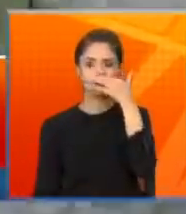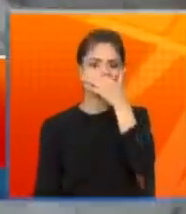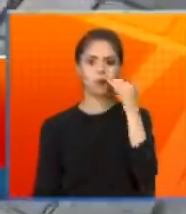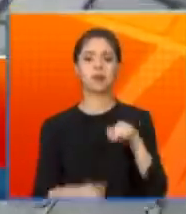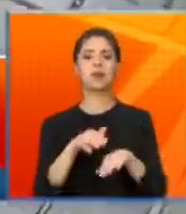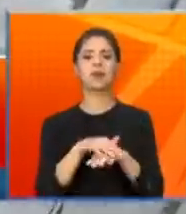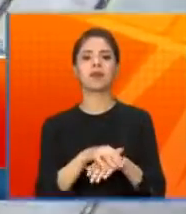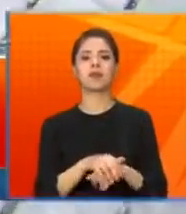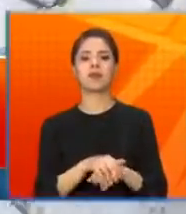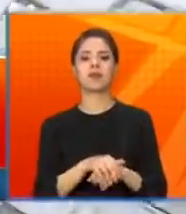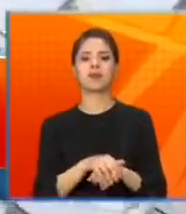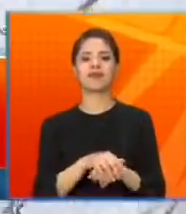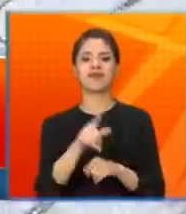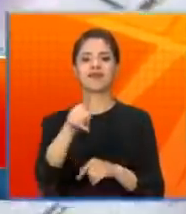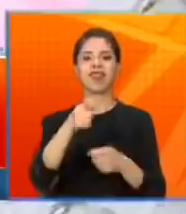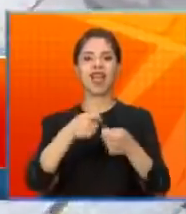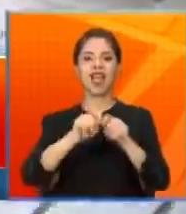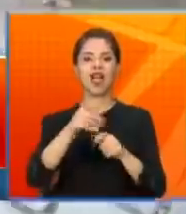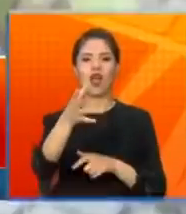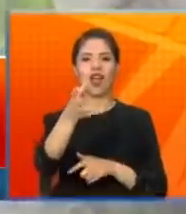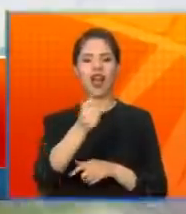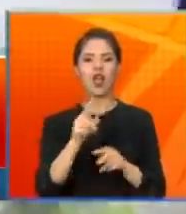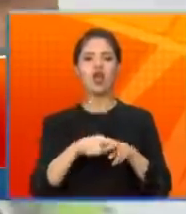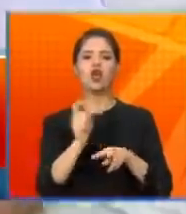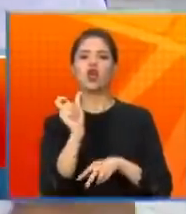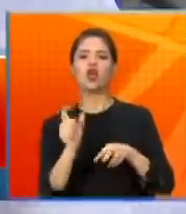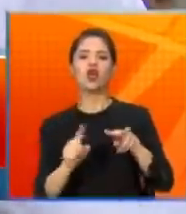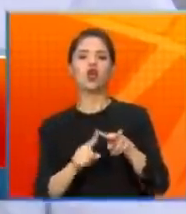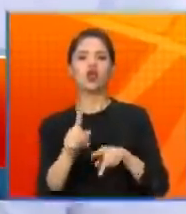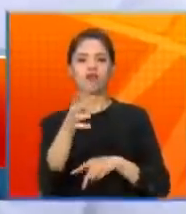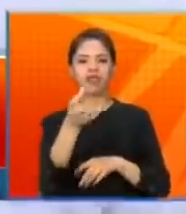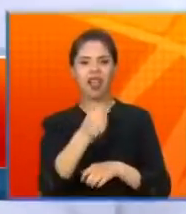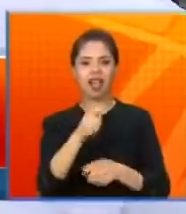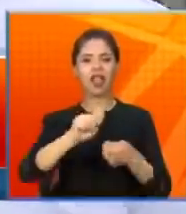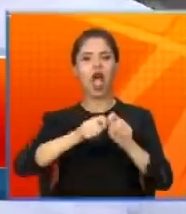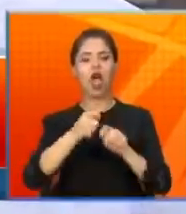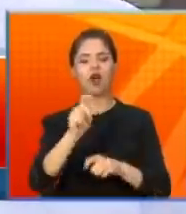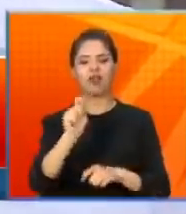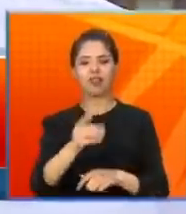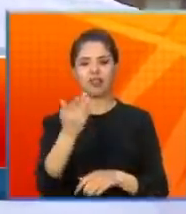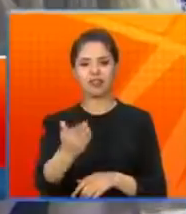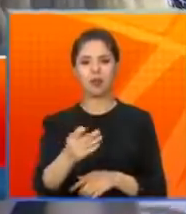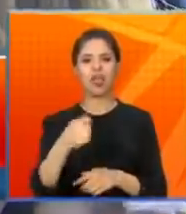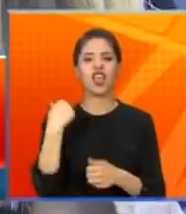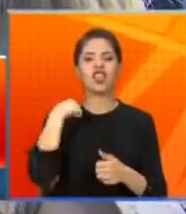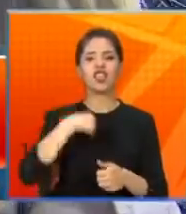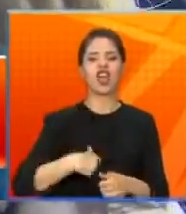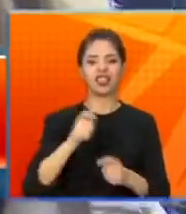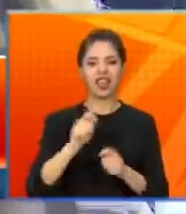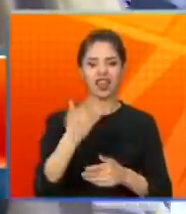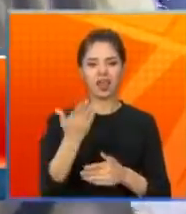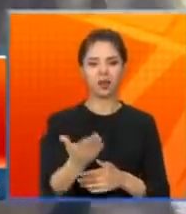bu emrine bir almayalım Yürü ben ne işim olacak zemine aldığımız verilecek çanta